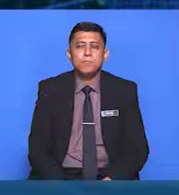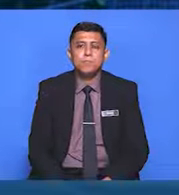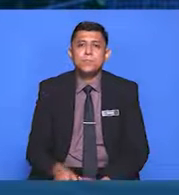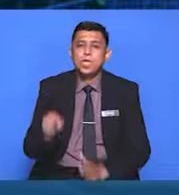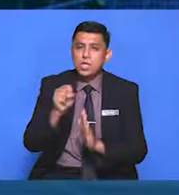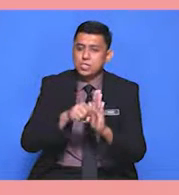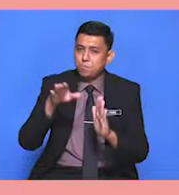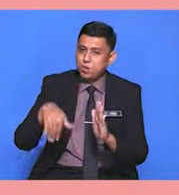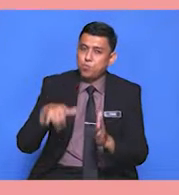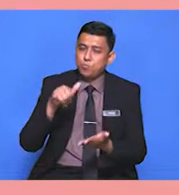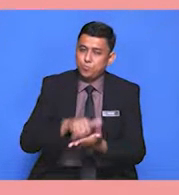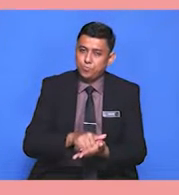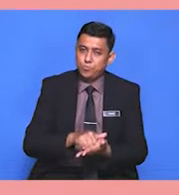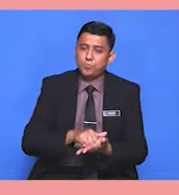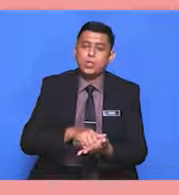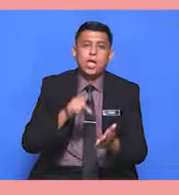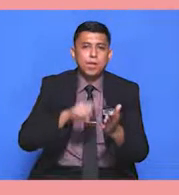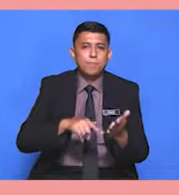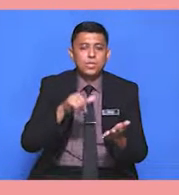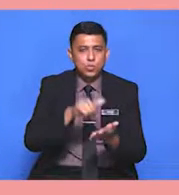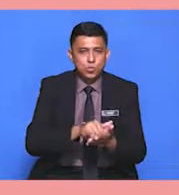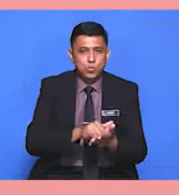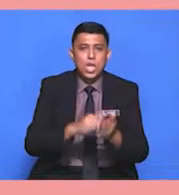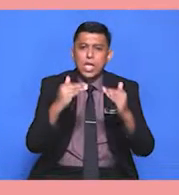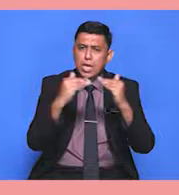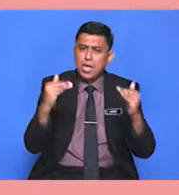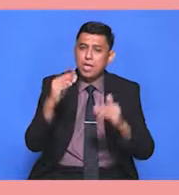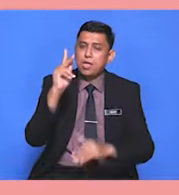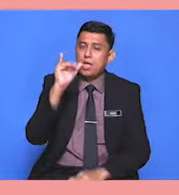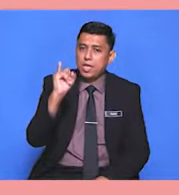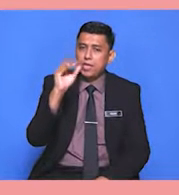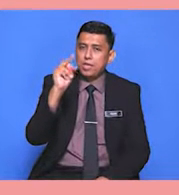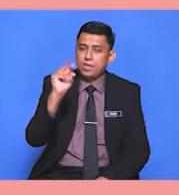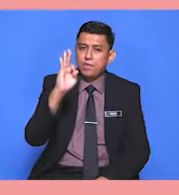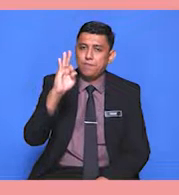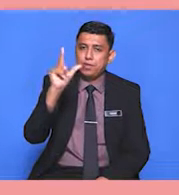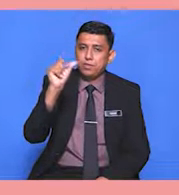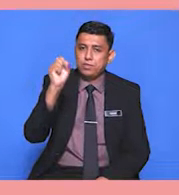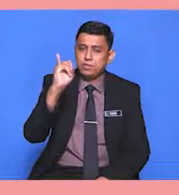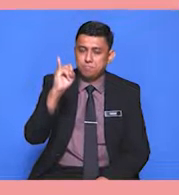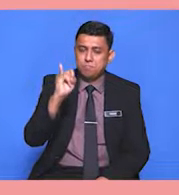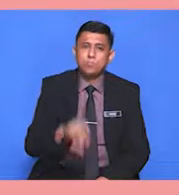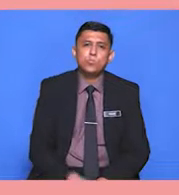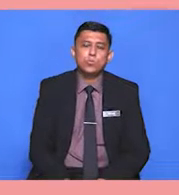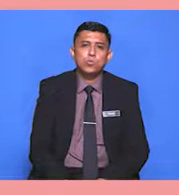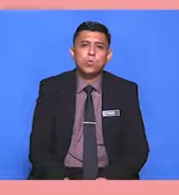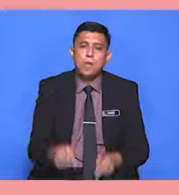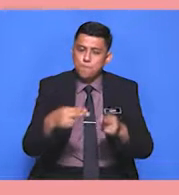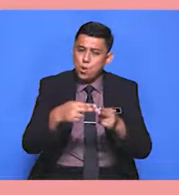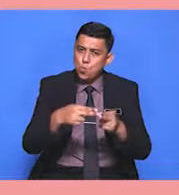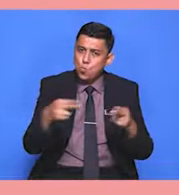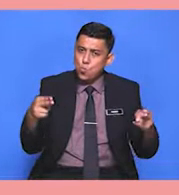Sebelum itu, apa itu kadar inflasi? Kadar inflasi